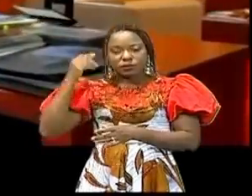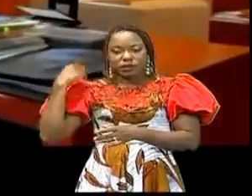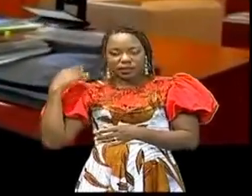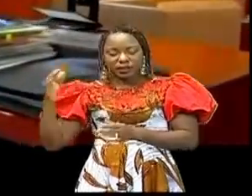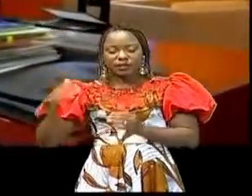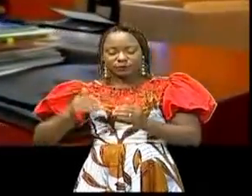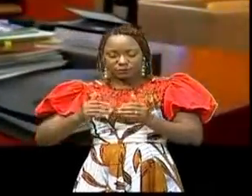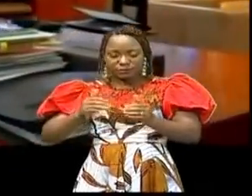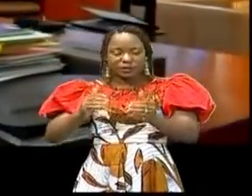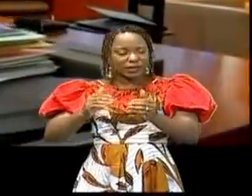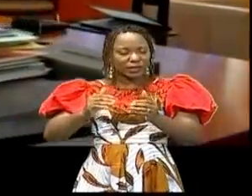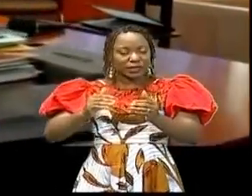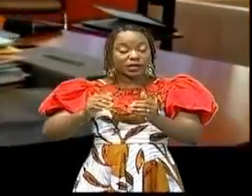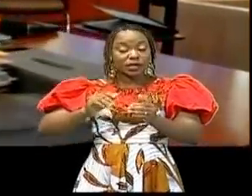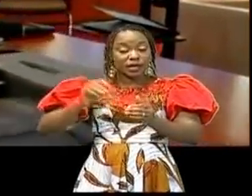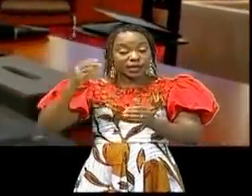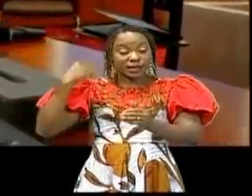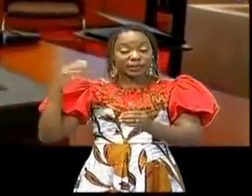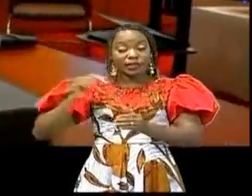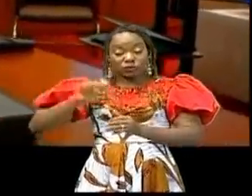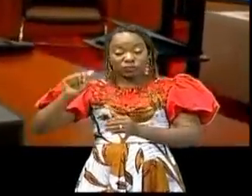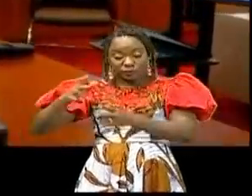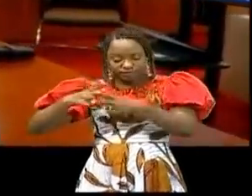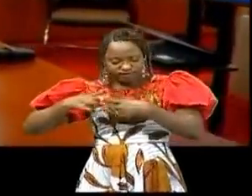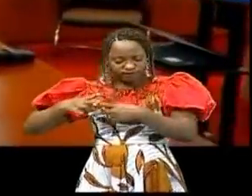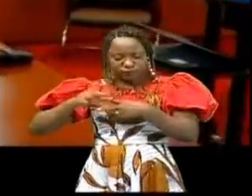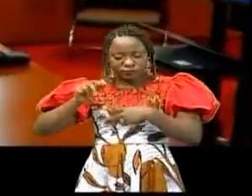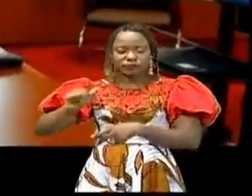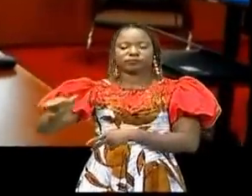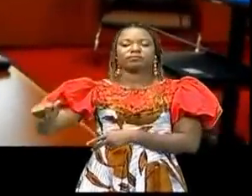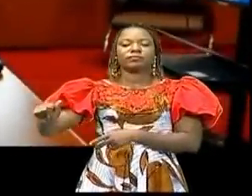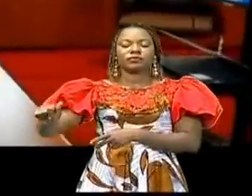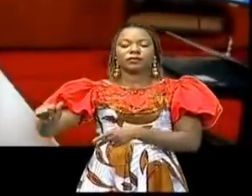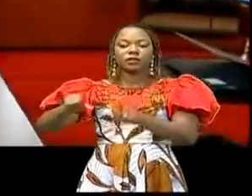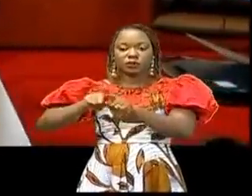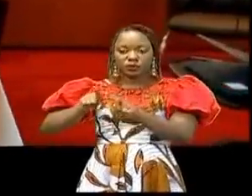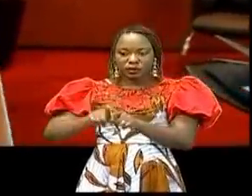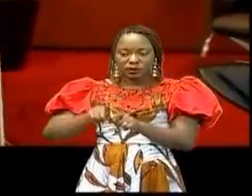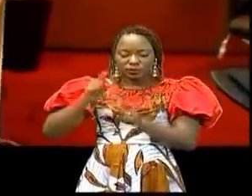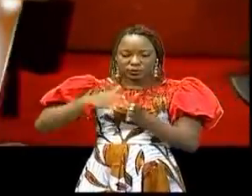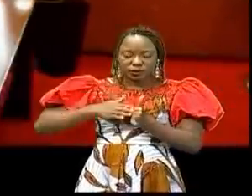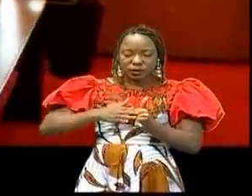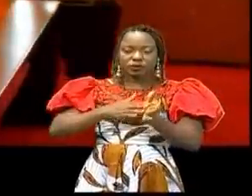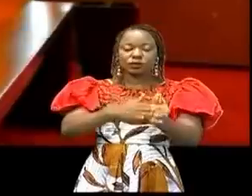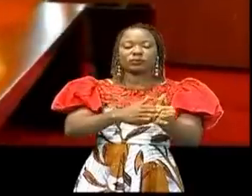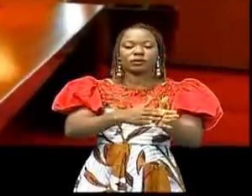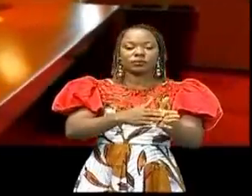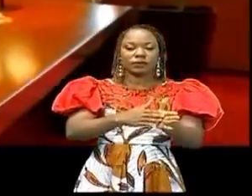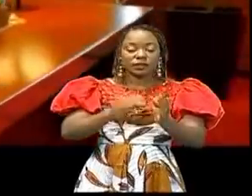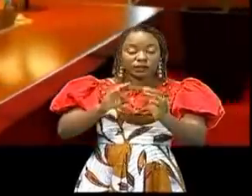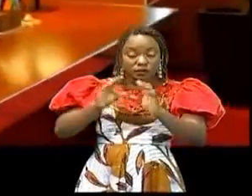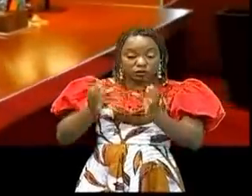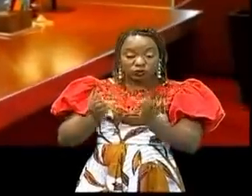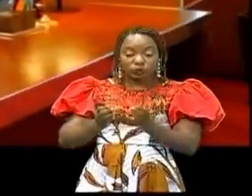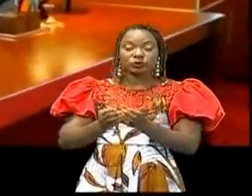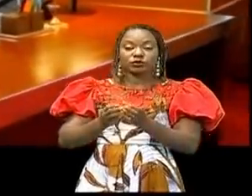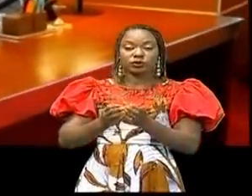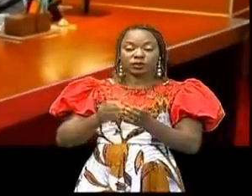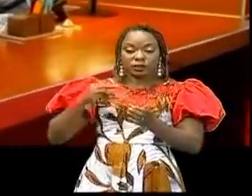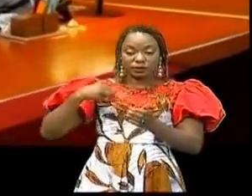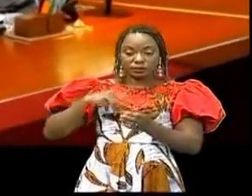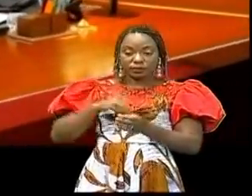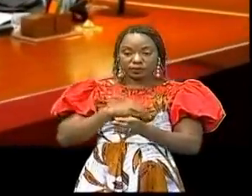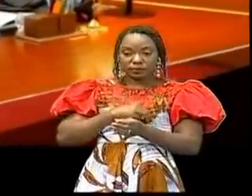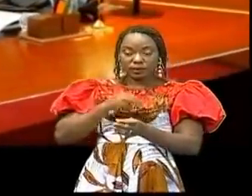demeurera l'unique actionnaire, recommandant le listing des actifs moyennant l'accompagnement d'une commission constituée des membres des